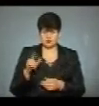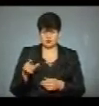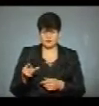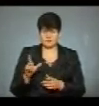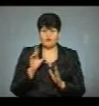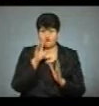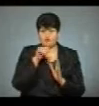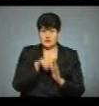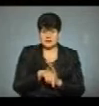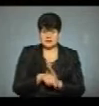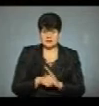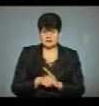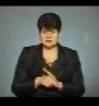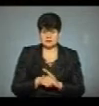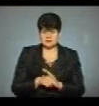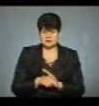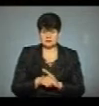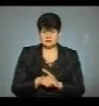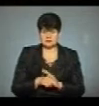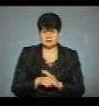влізтися, втиснутися в цю